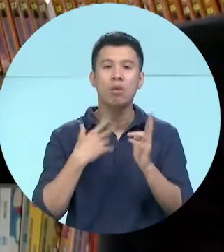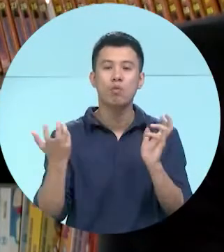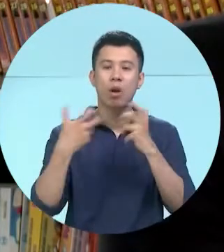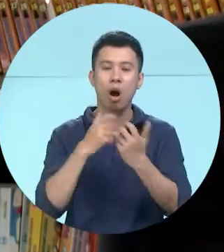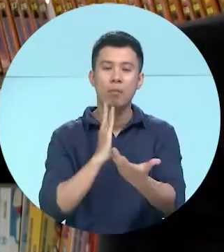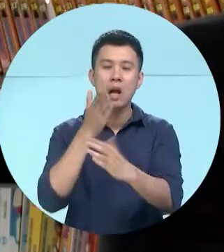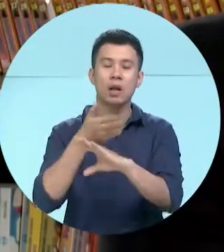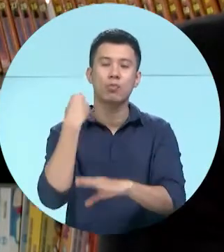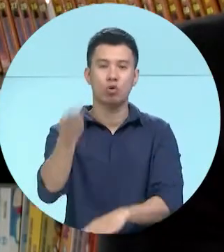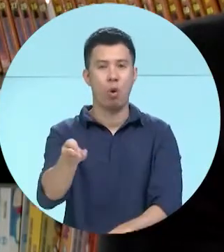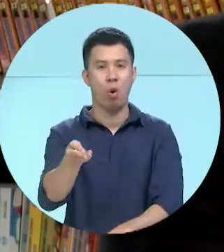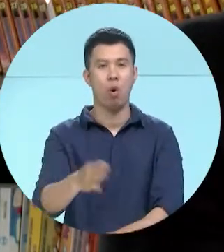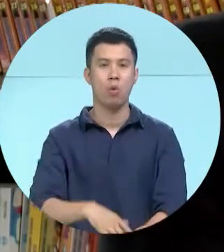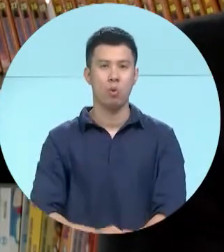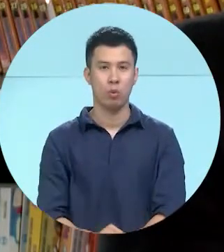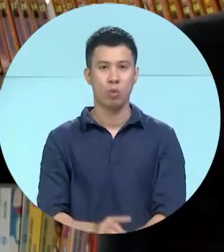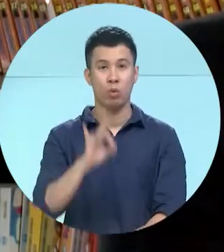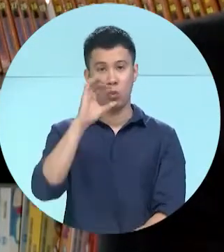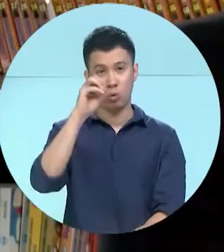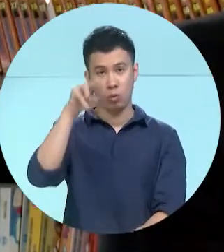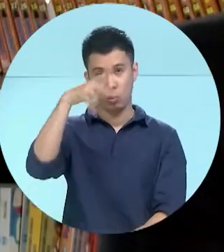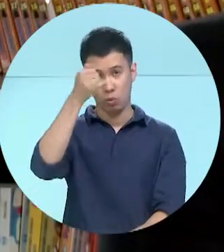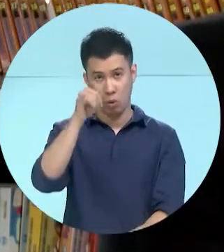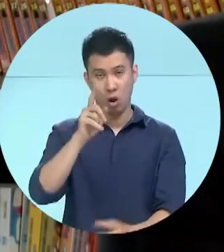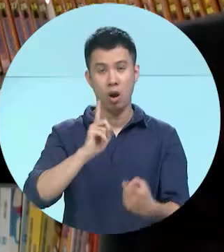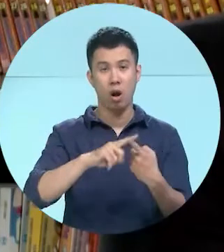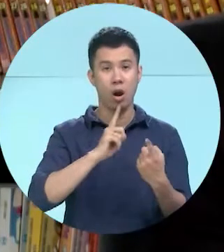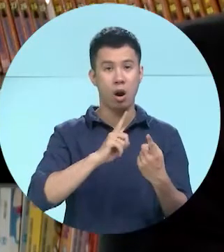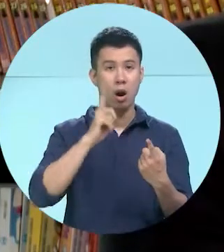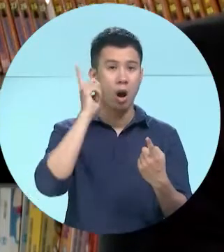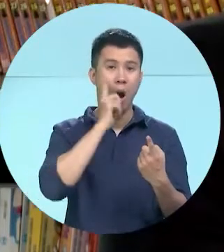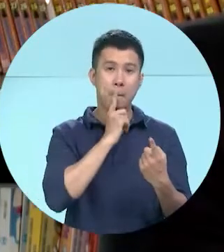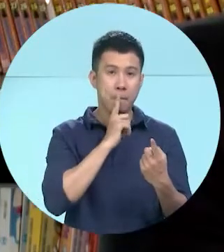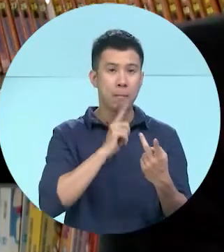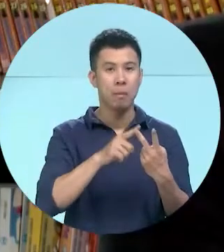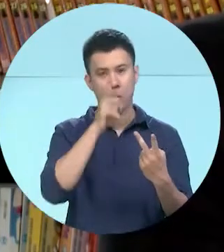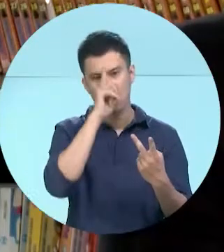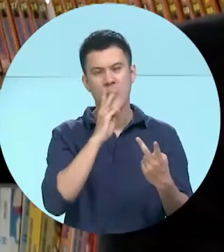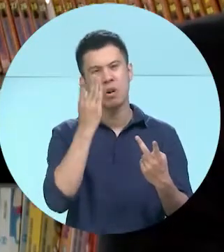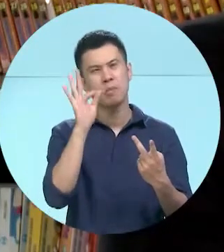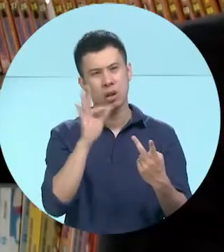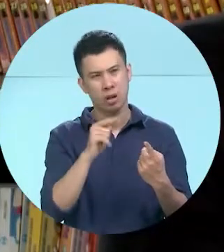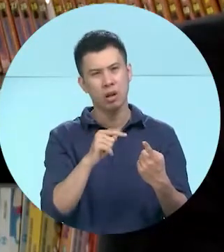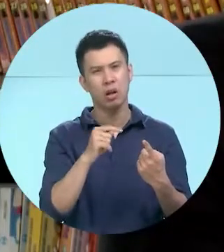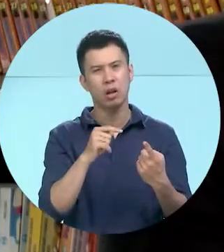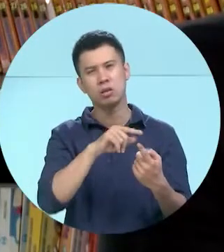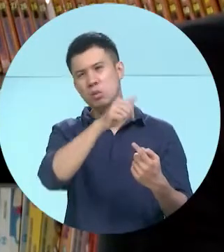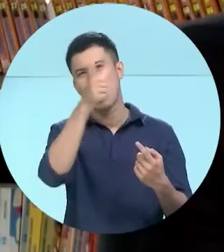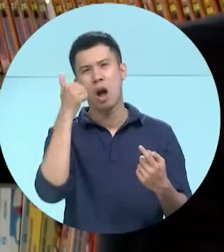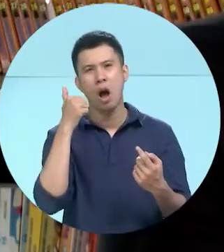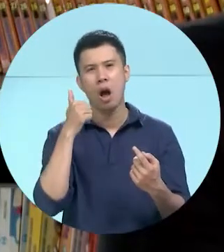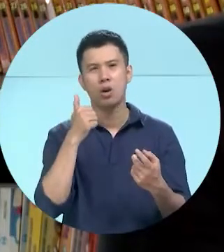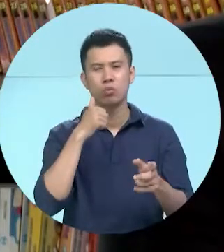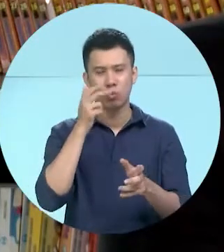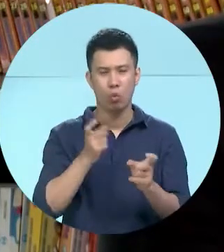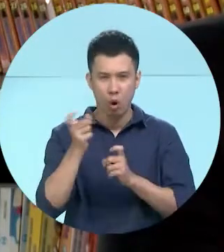can thiệp cho bạn. Vì Hoàng là trẻ câm điếc, khiếm thính cho nên là mọi người cũng tìm cách